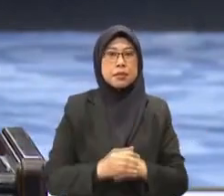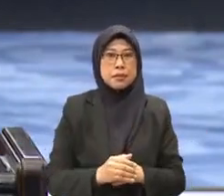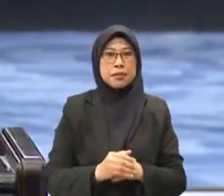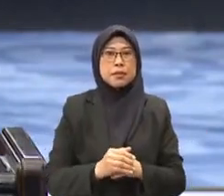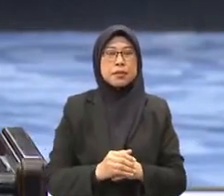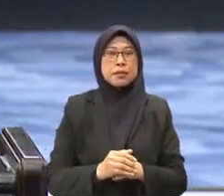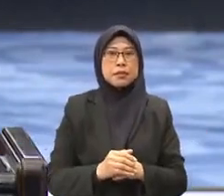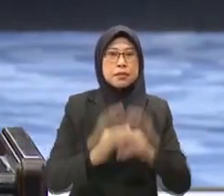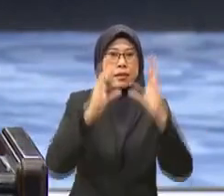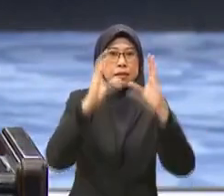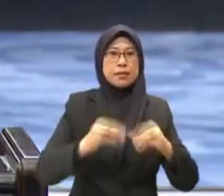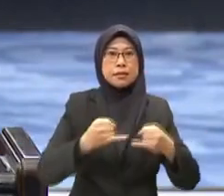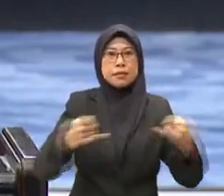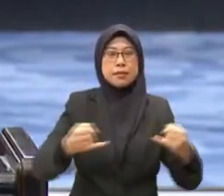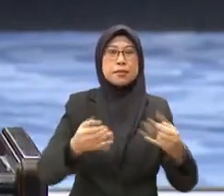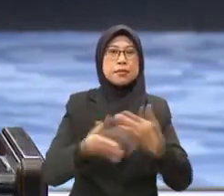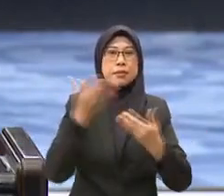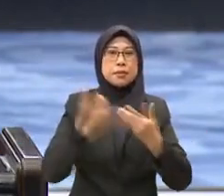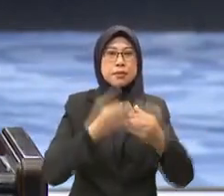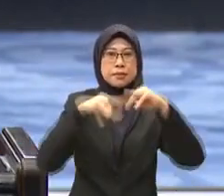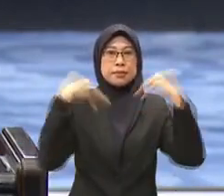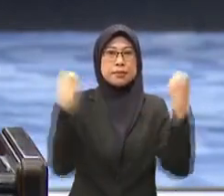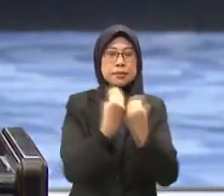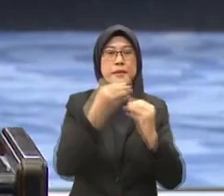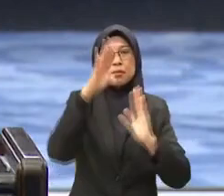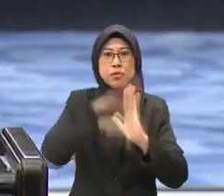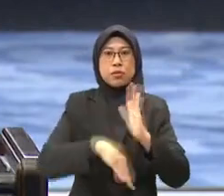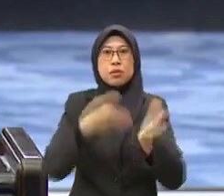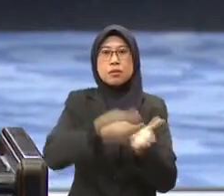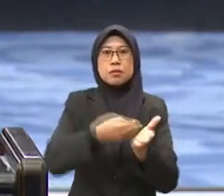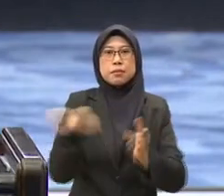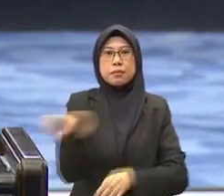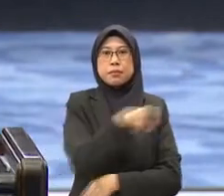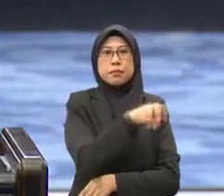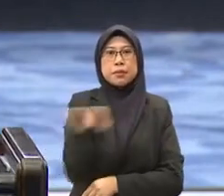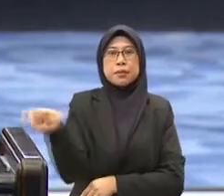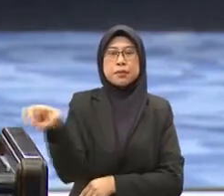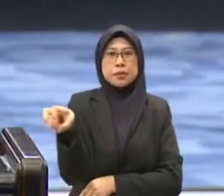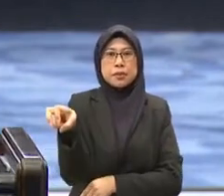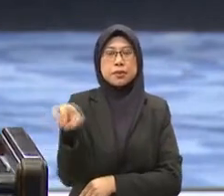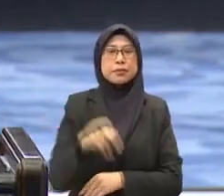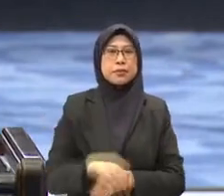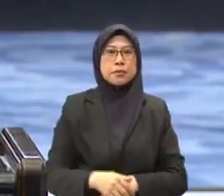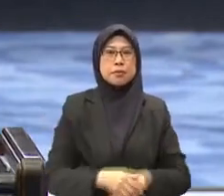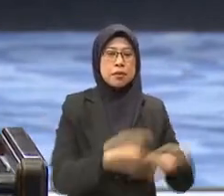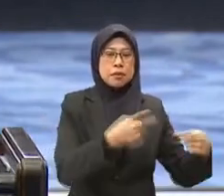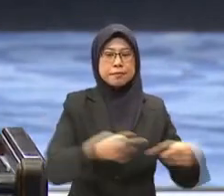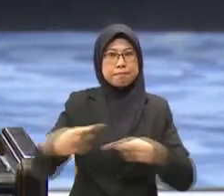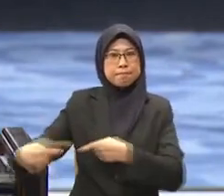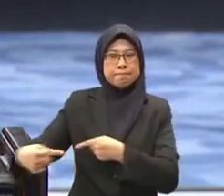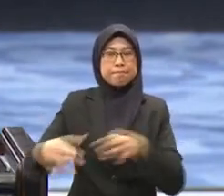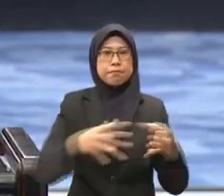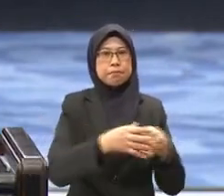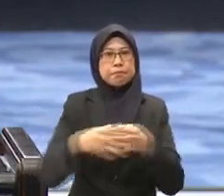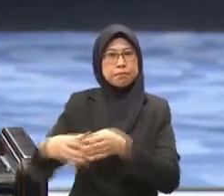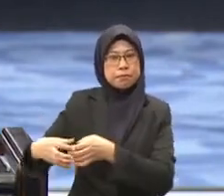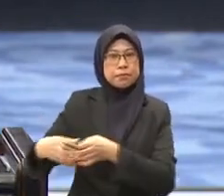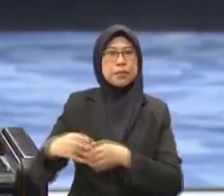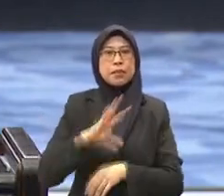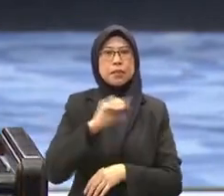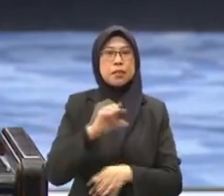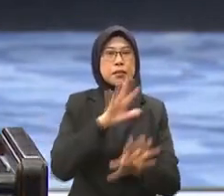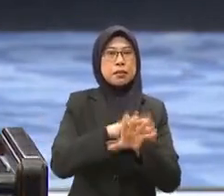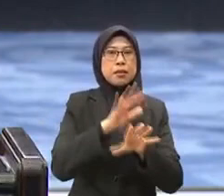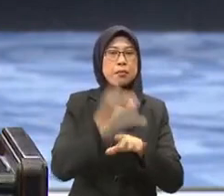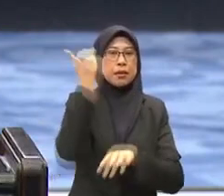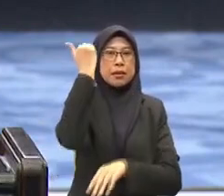dalam talian untuk memudahkan masyarakat dan mengurangkan kos pengangkutan pihak-pihak yang bertikai kedua meningkatkan penglibatan Lebih ramai